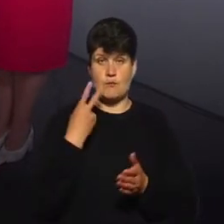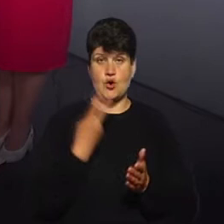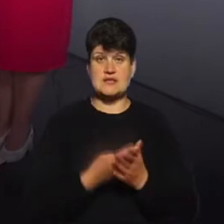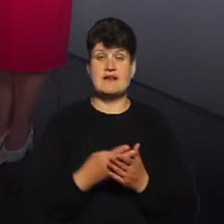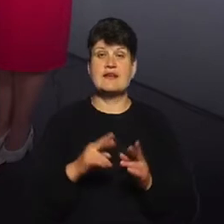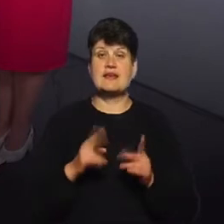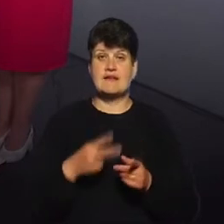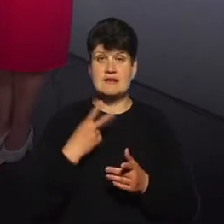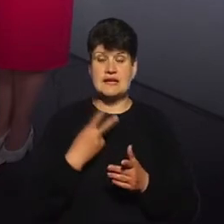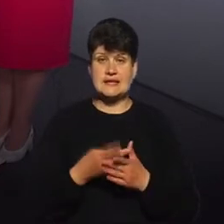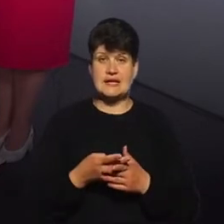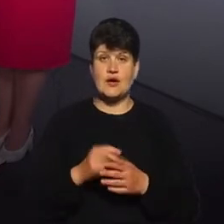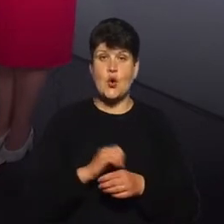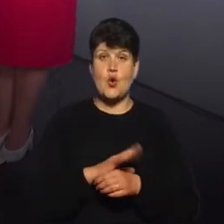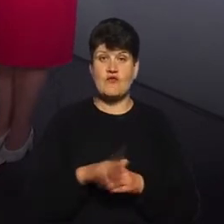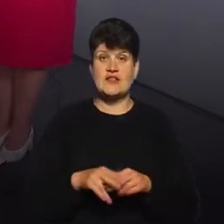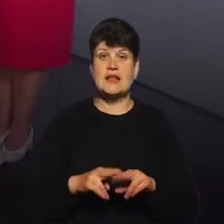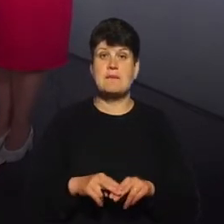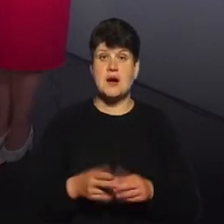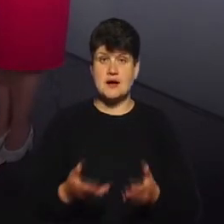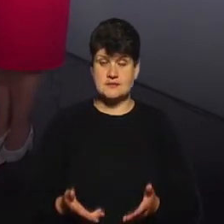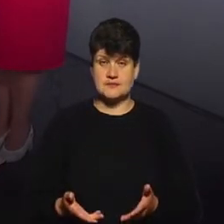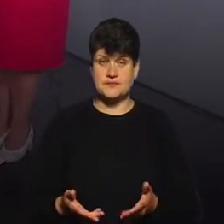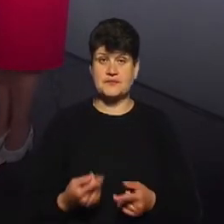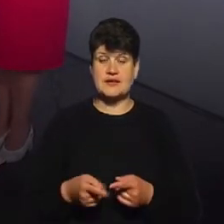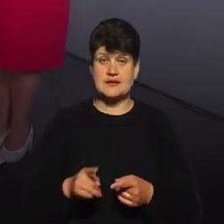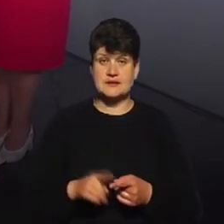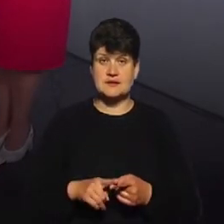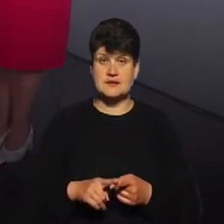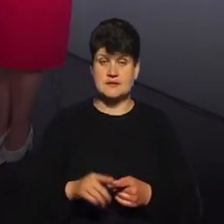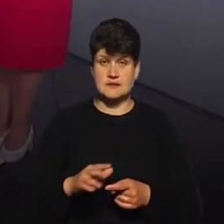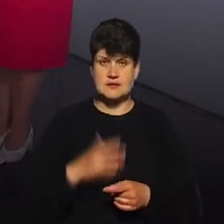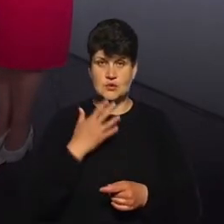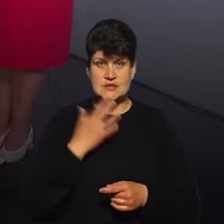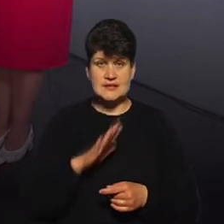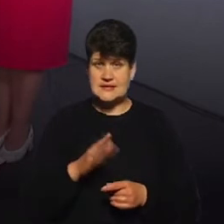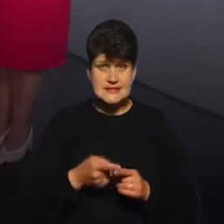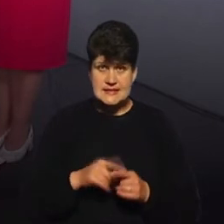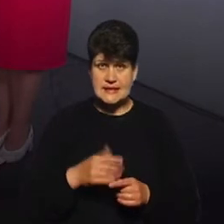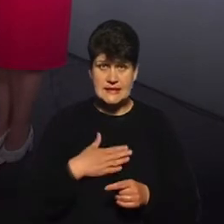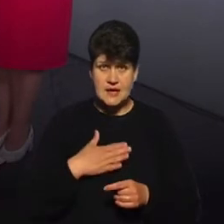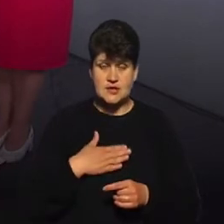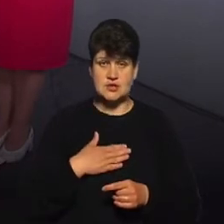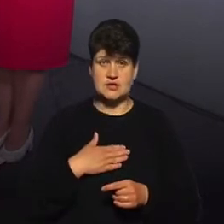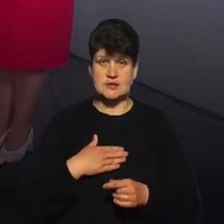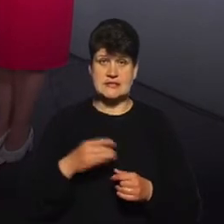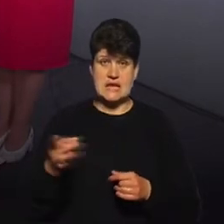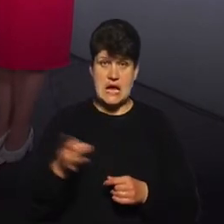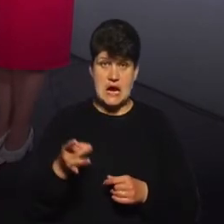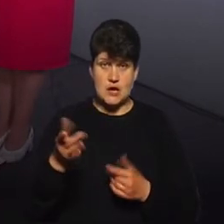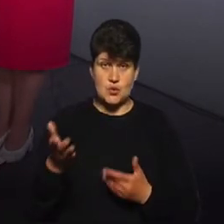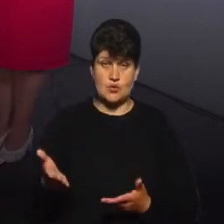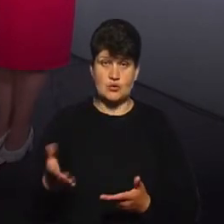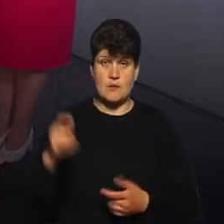все-таки ковідний паспорт. Ну, це був іноземець, так? Бо в нас ще їх немає. Ні, це наші. Є? Це наші, до речі, з району. Приїхали туристи